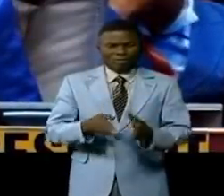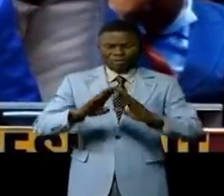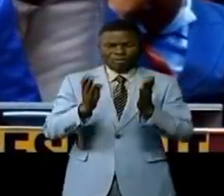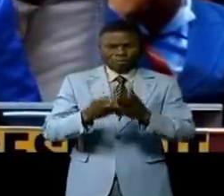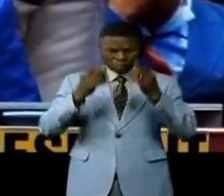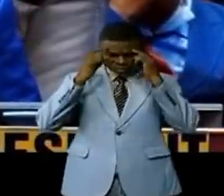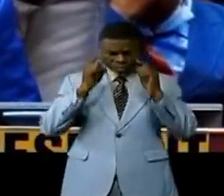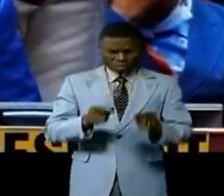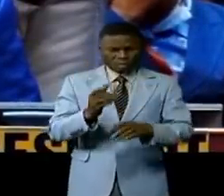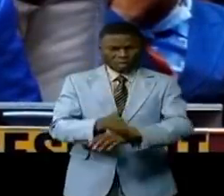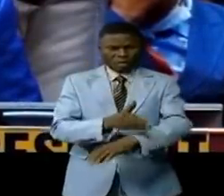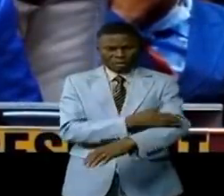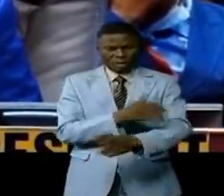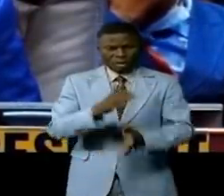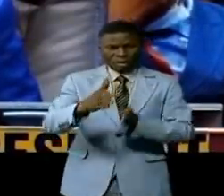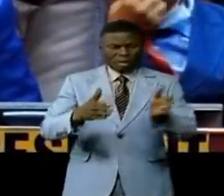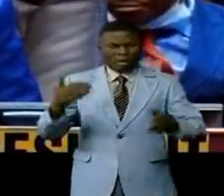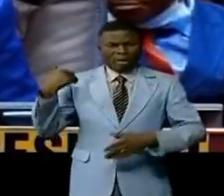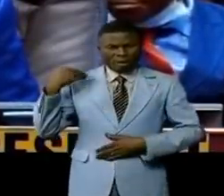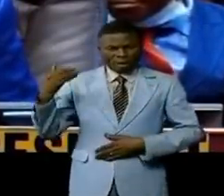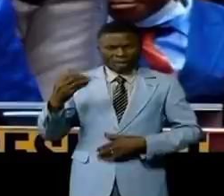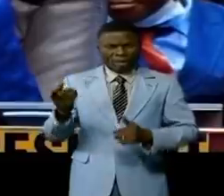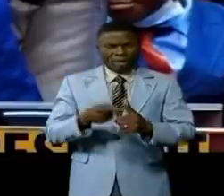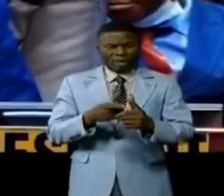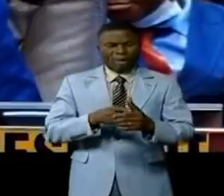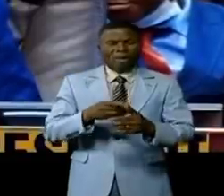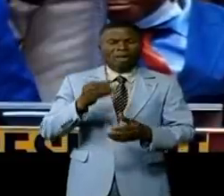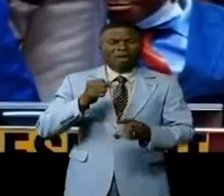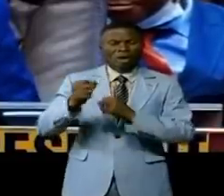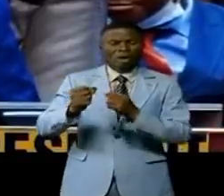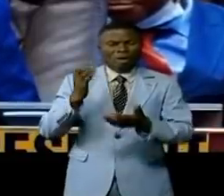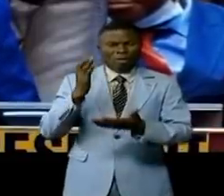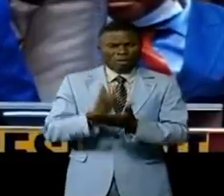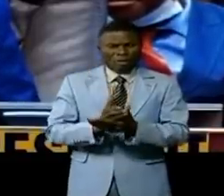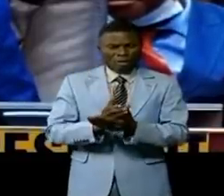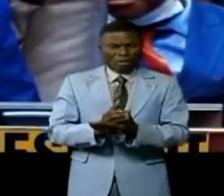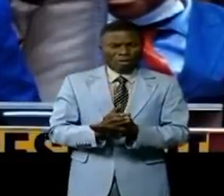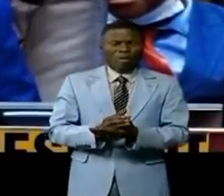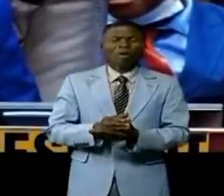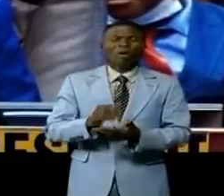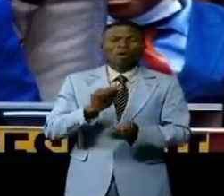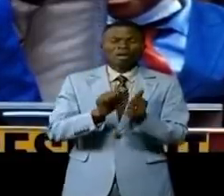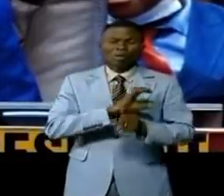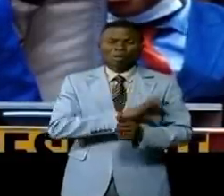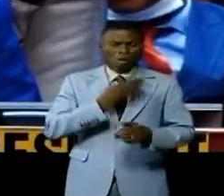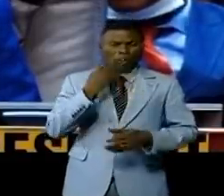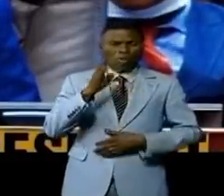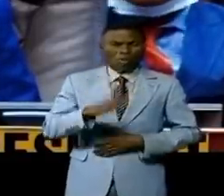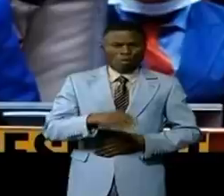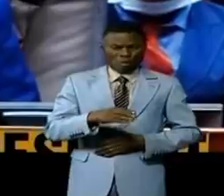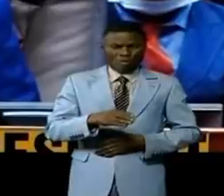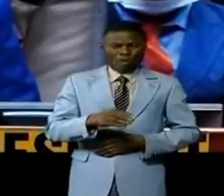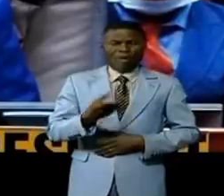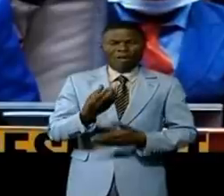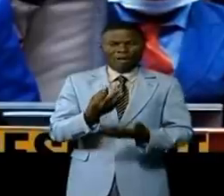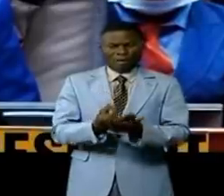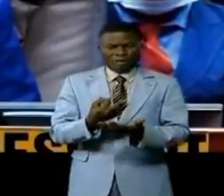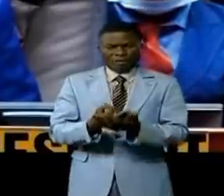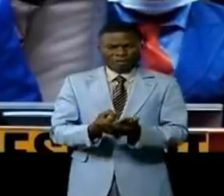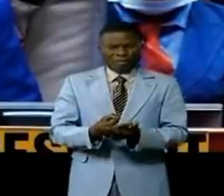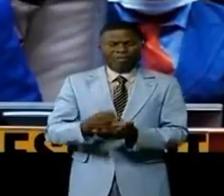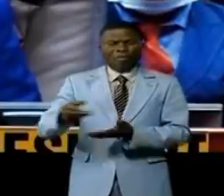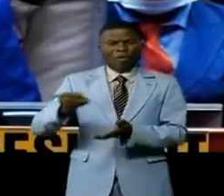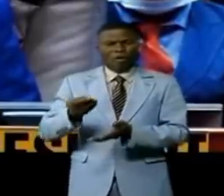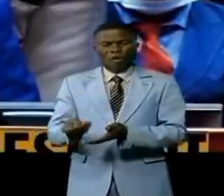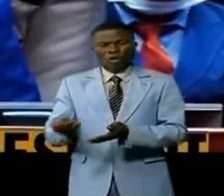mesures d'accroissement des recettes, notamment la lutte contre l'incivisme fiscal, le coulage des recettes,